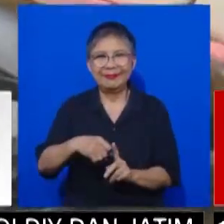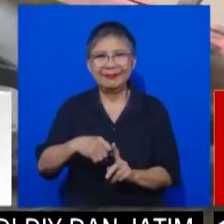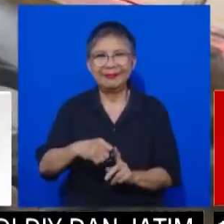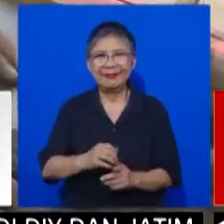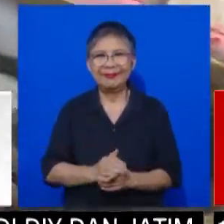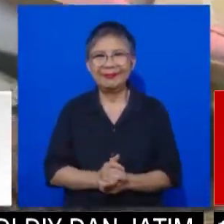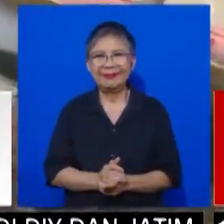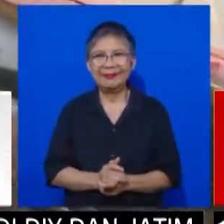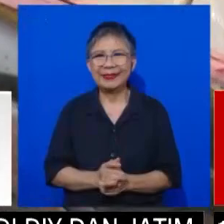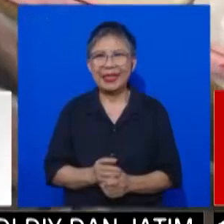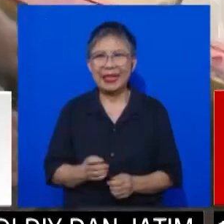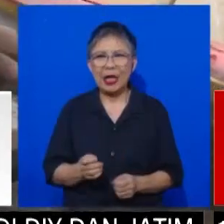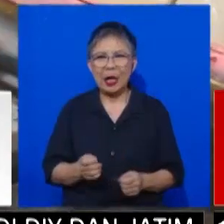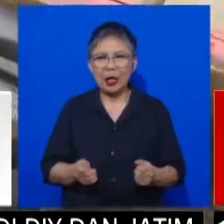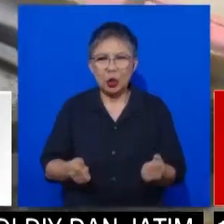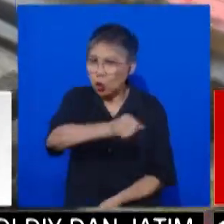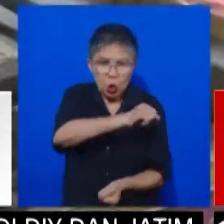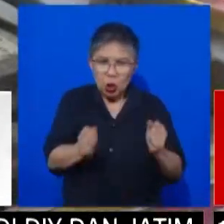Jauh dikit, Pak.